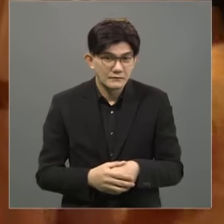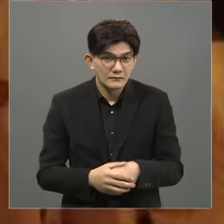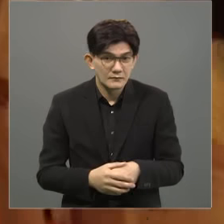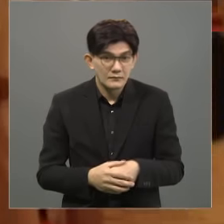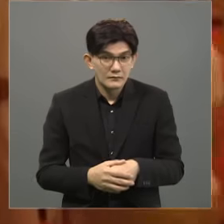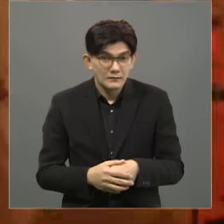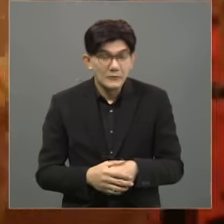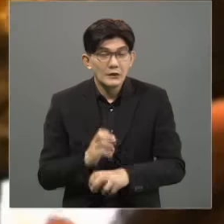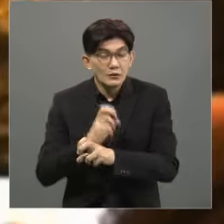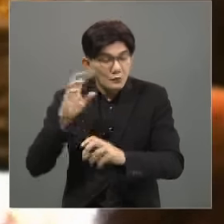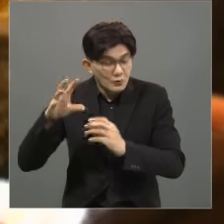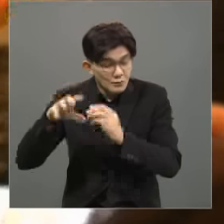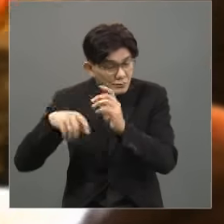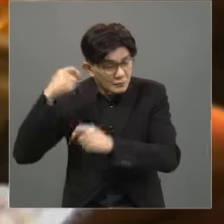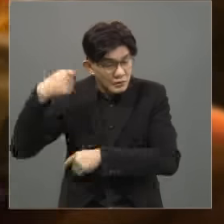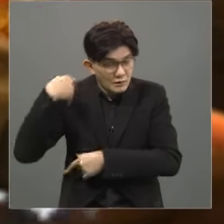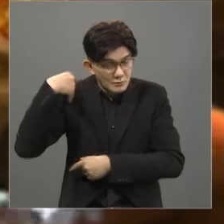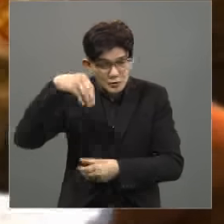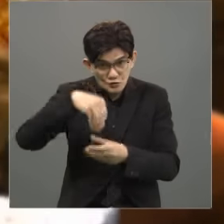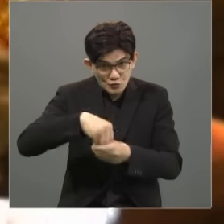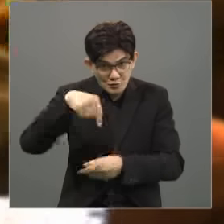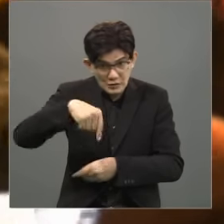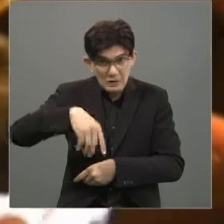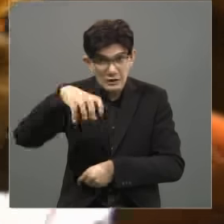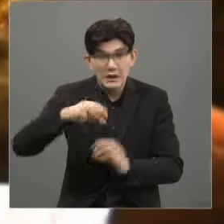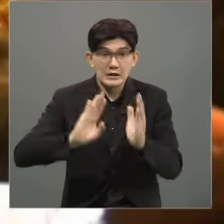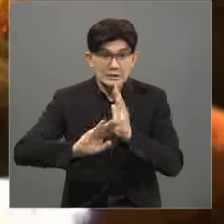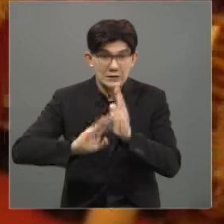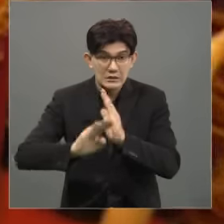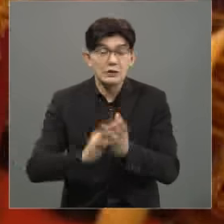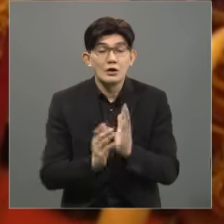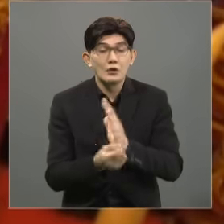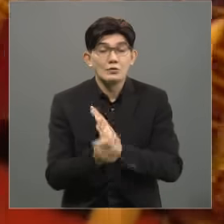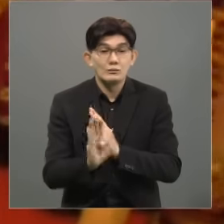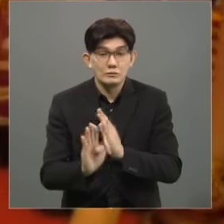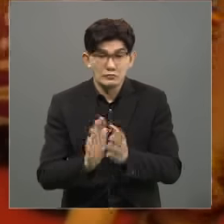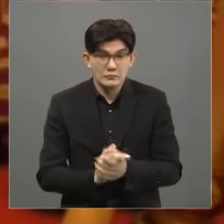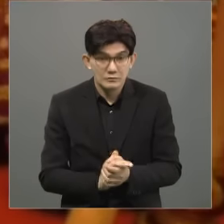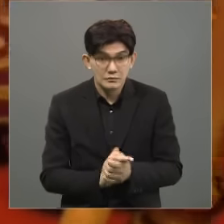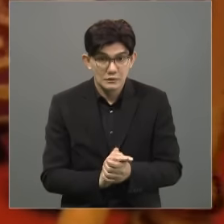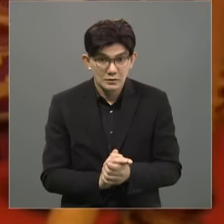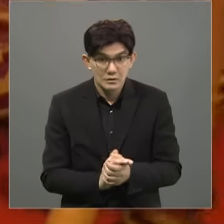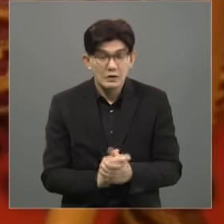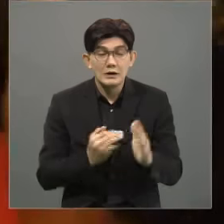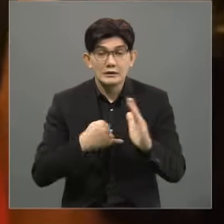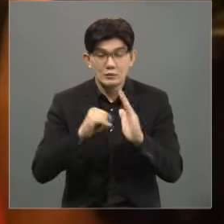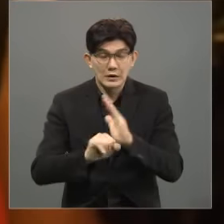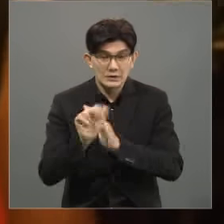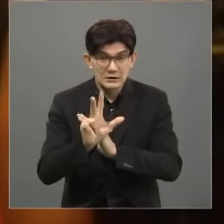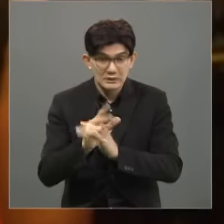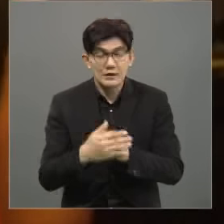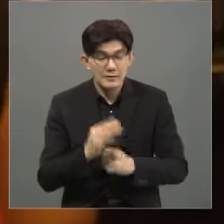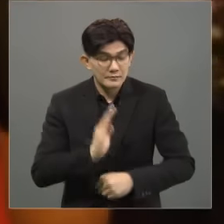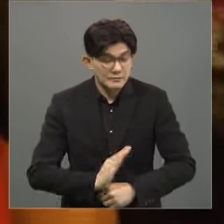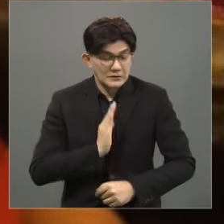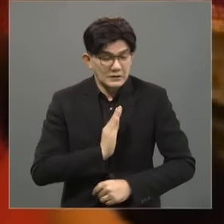พระบรมสารีริกธาตุและพระอรหันตธาตุมาประดิษฐานที่ภาคตะวันออกเฉียงเหนือณจังหวัดอุบลราชธานีถือว่าเป็นจังหวัดที่3ครับเพื่อร่วมเฉลิมพระ